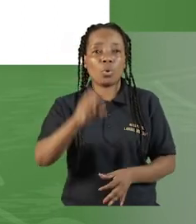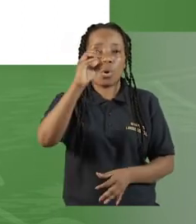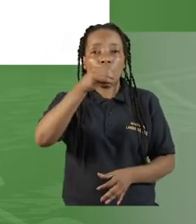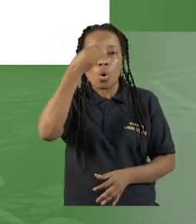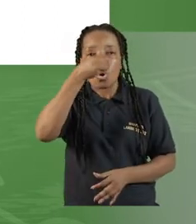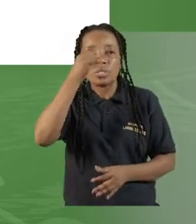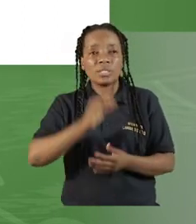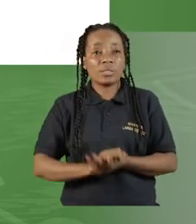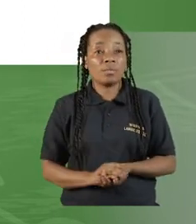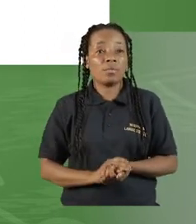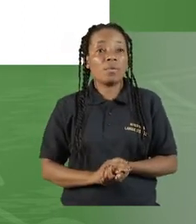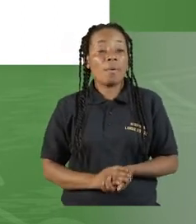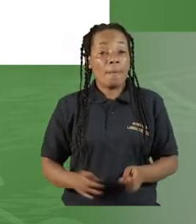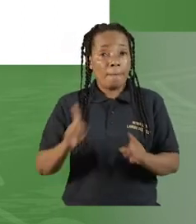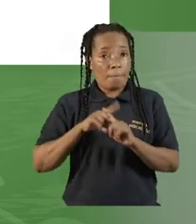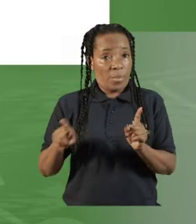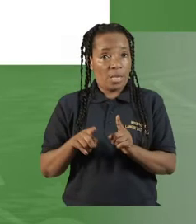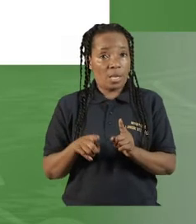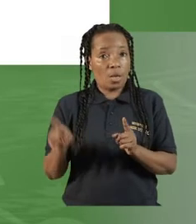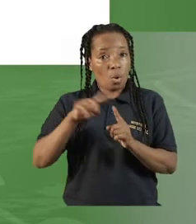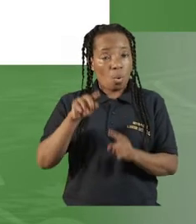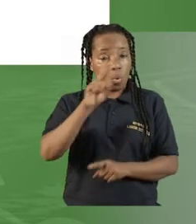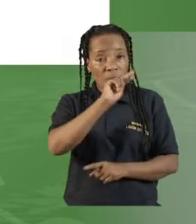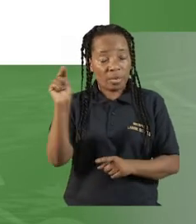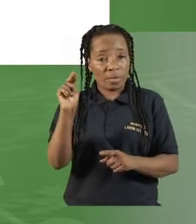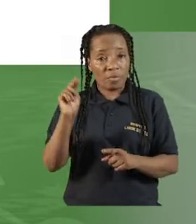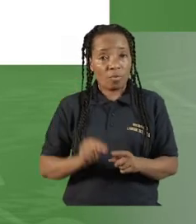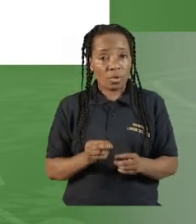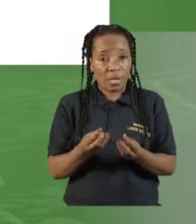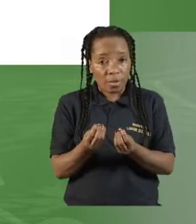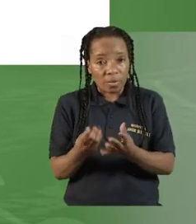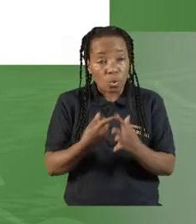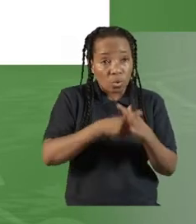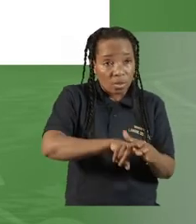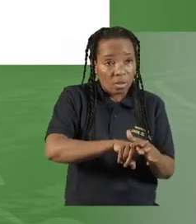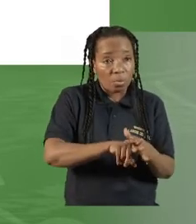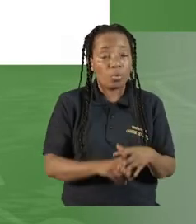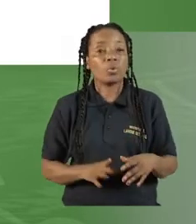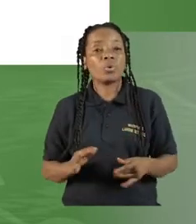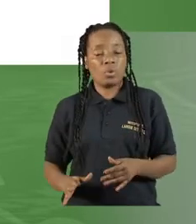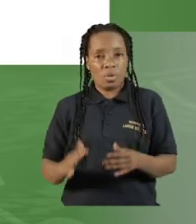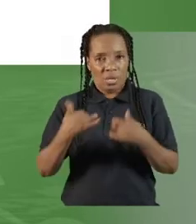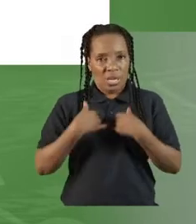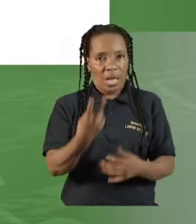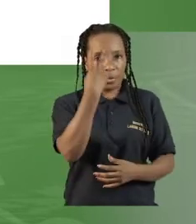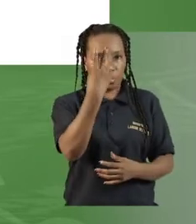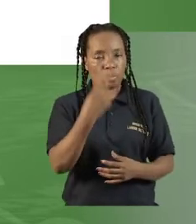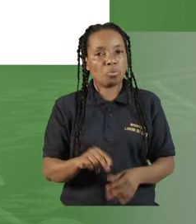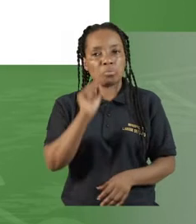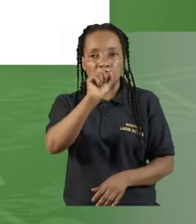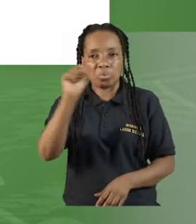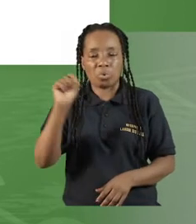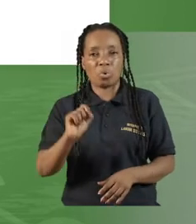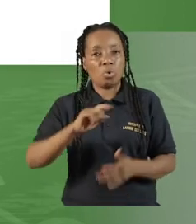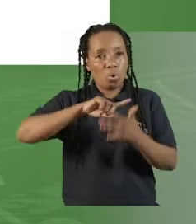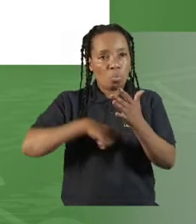niveau des réactifs, il y en a 2. Multiplions donc la formule O2